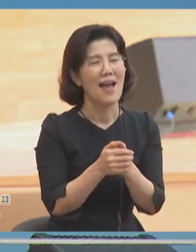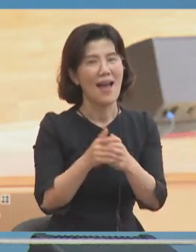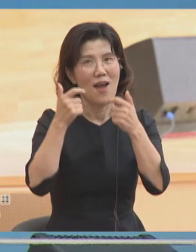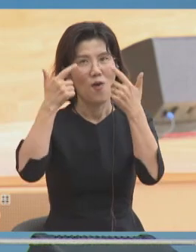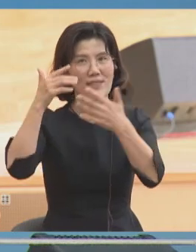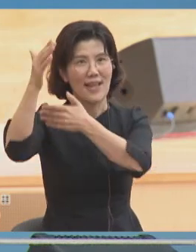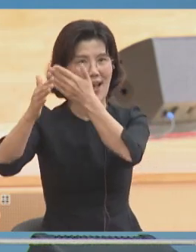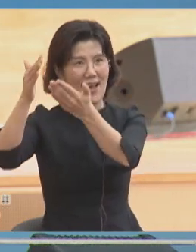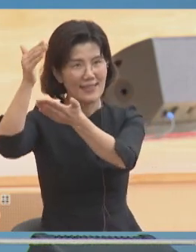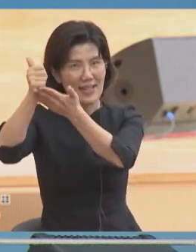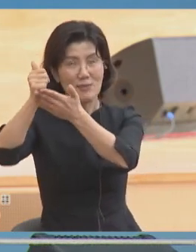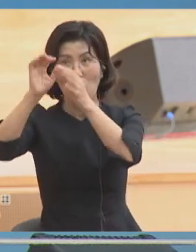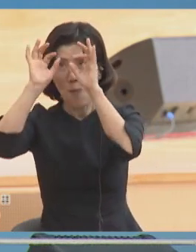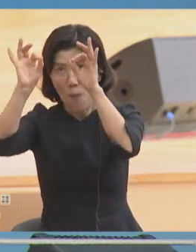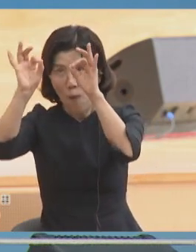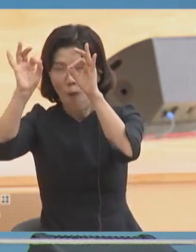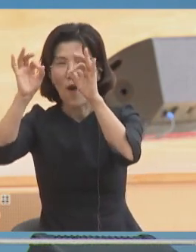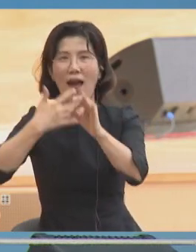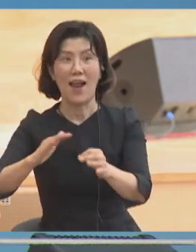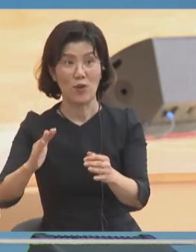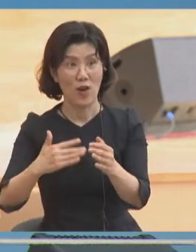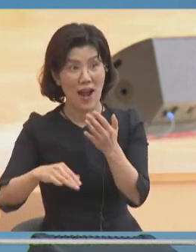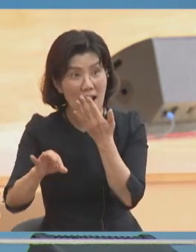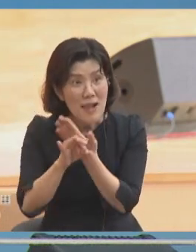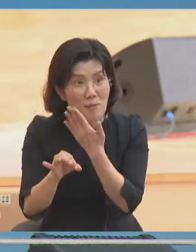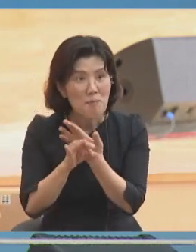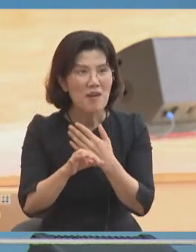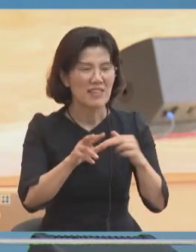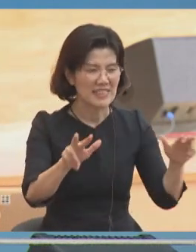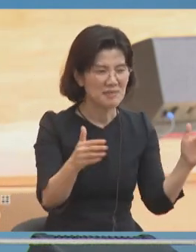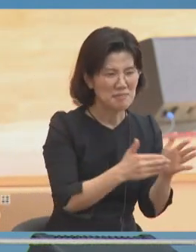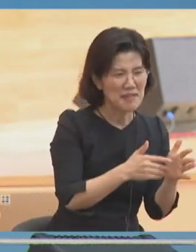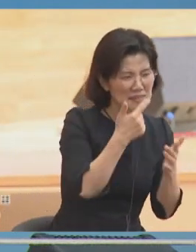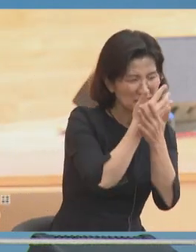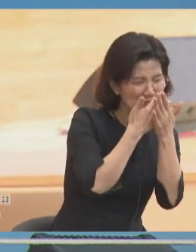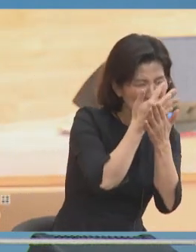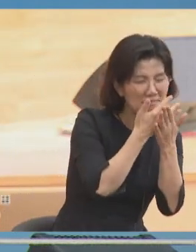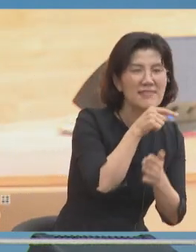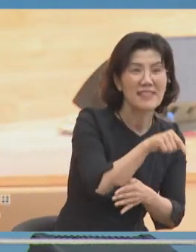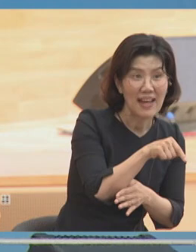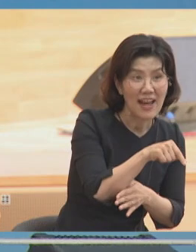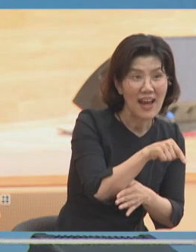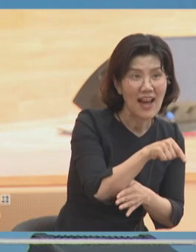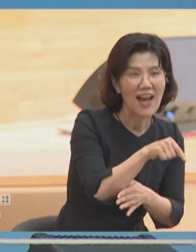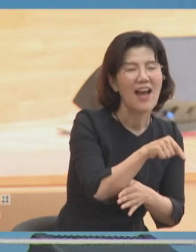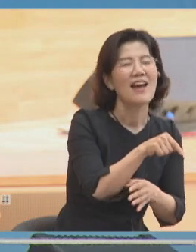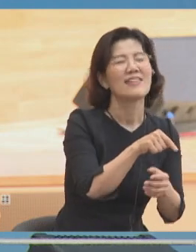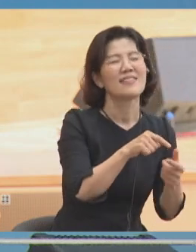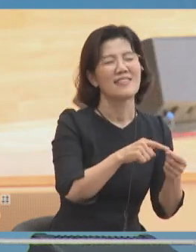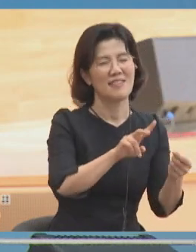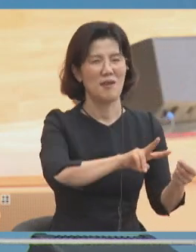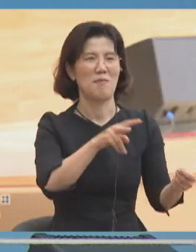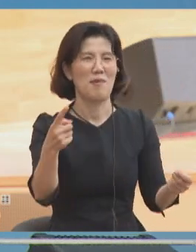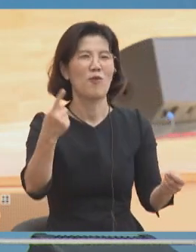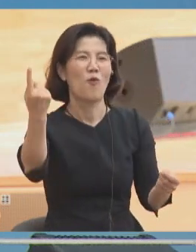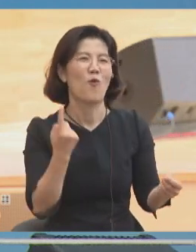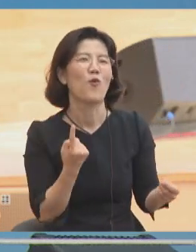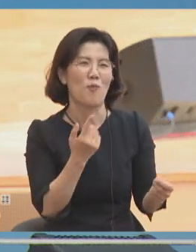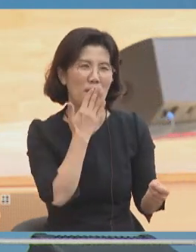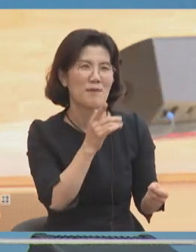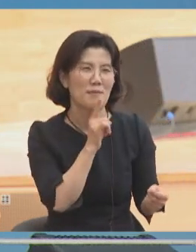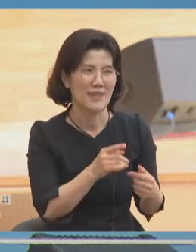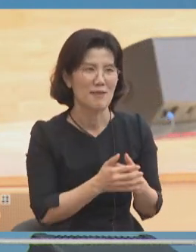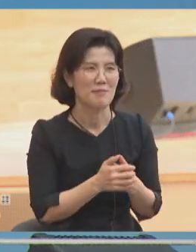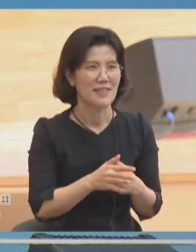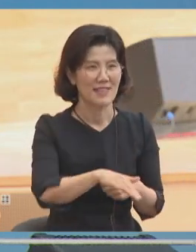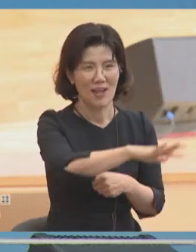하나님을 보고 듣게 되면 지금까지 우리의 불확실함이 확실한 내일로 바뀌게 될 줄 믿습니다 여러분